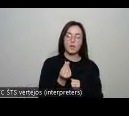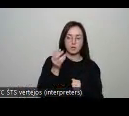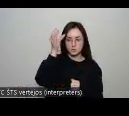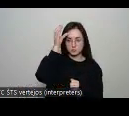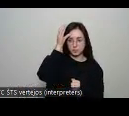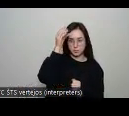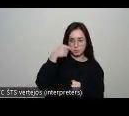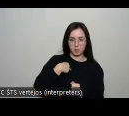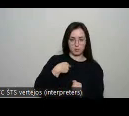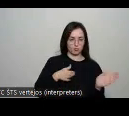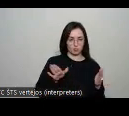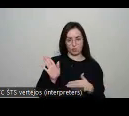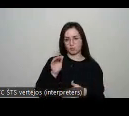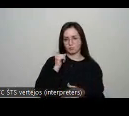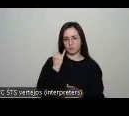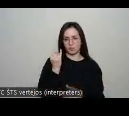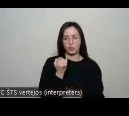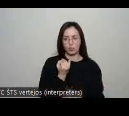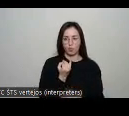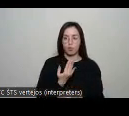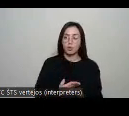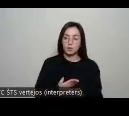įdomu. Kodėl?